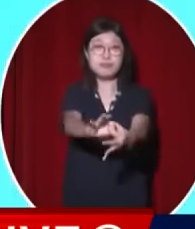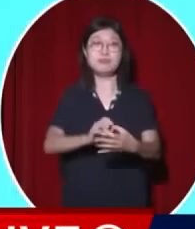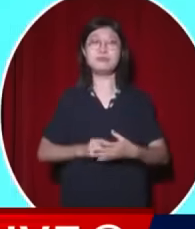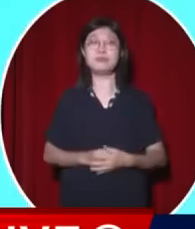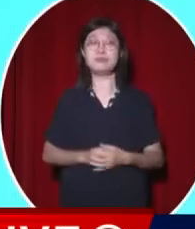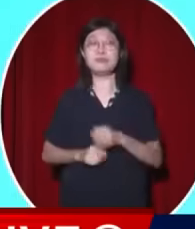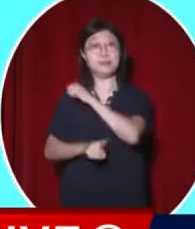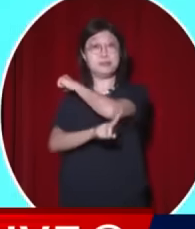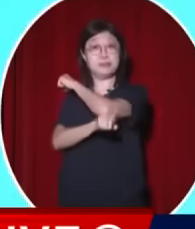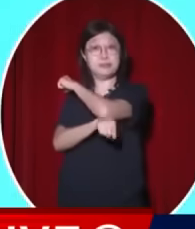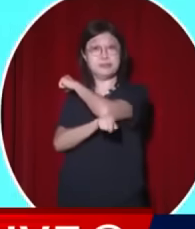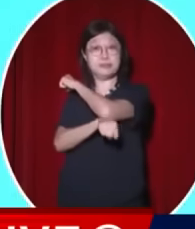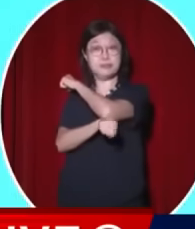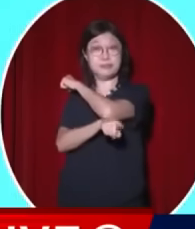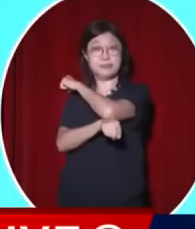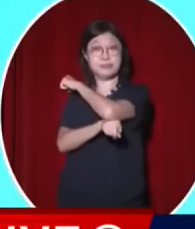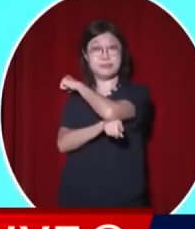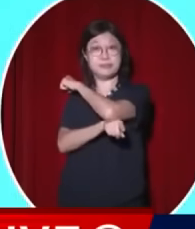最后，